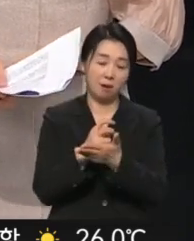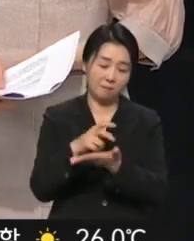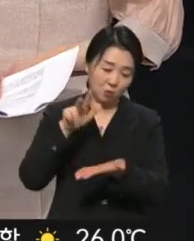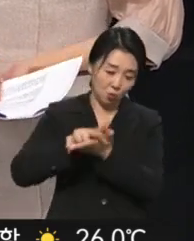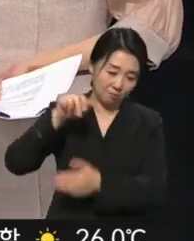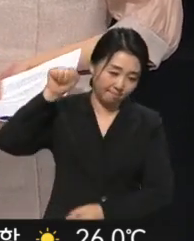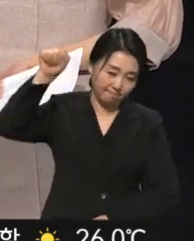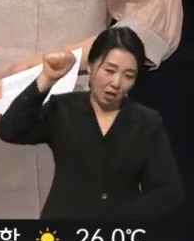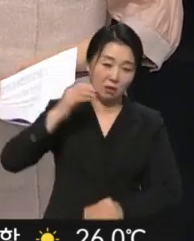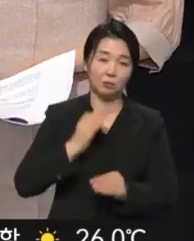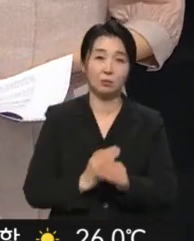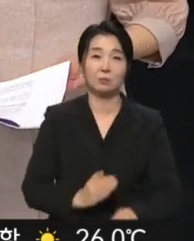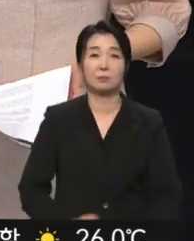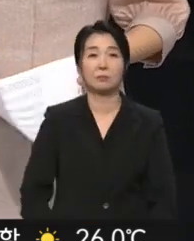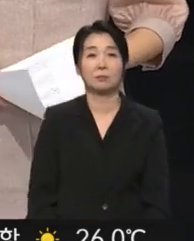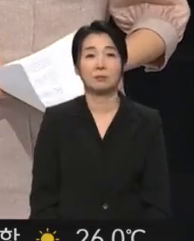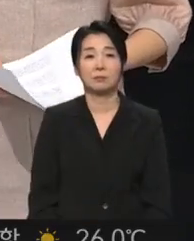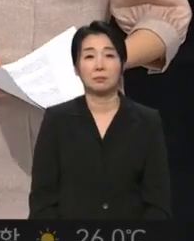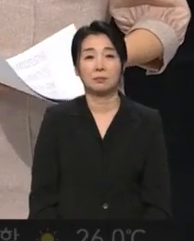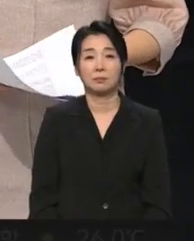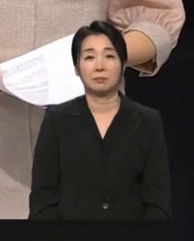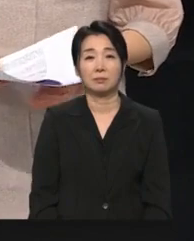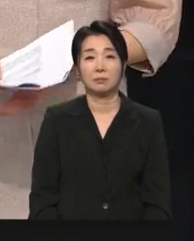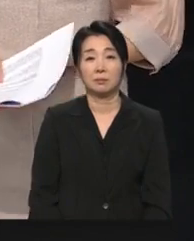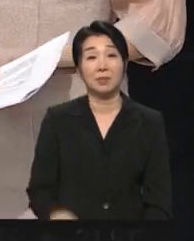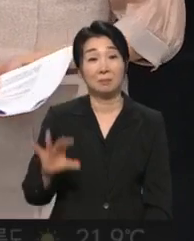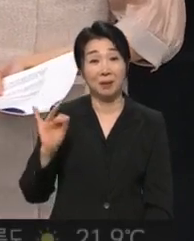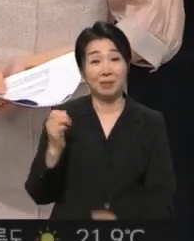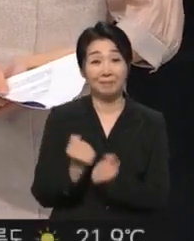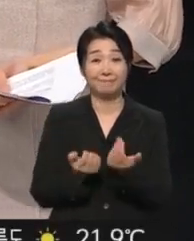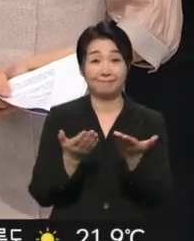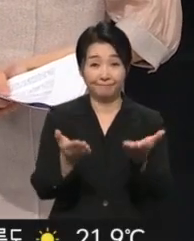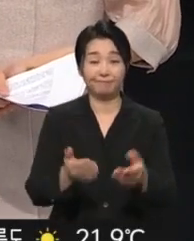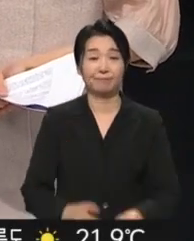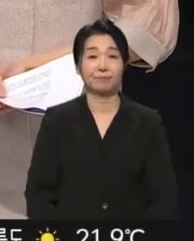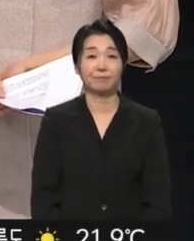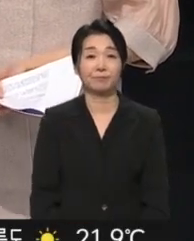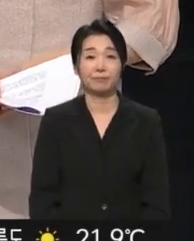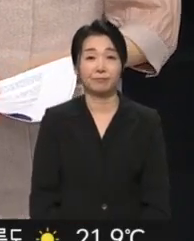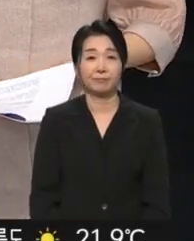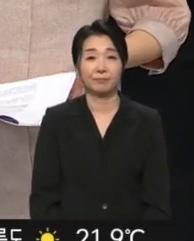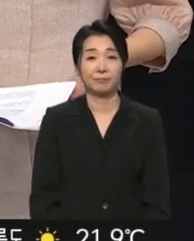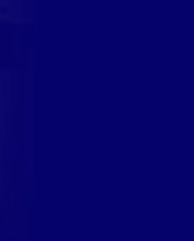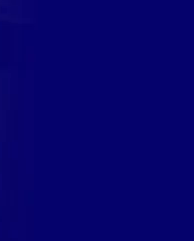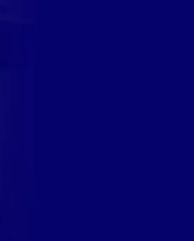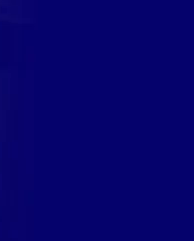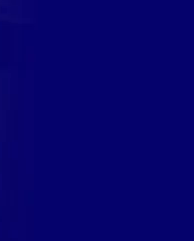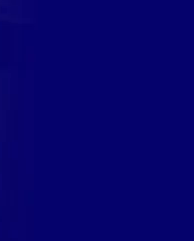목소리를 높이고 있습니다. 지금까지 소통반장 백반장의 주민 해시태그였습니다.